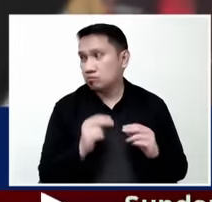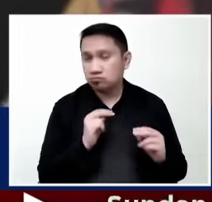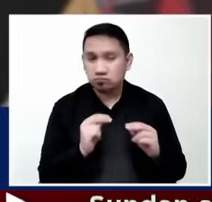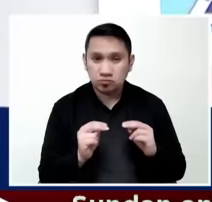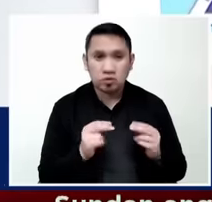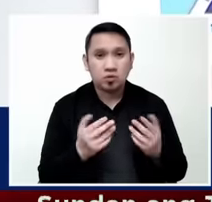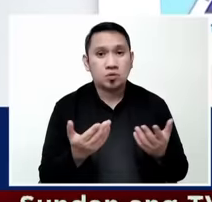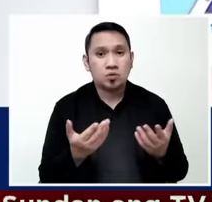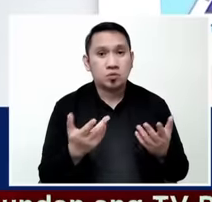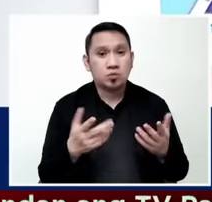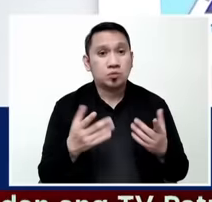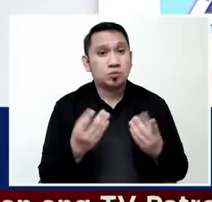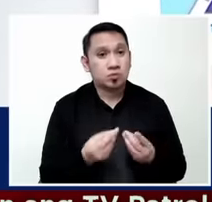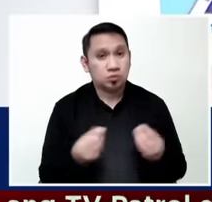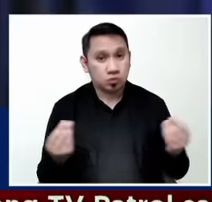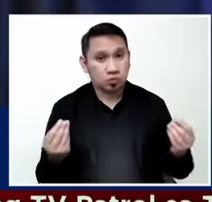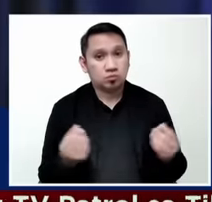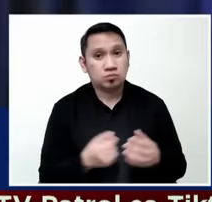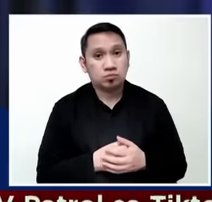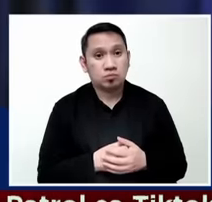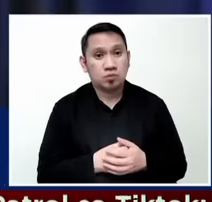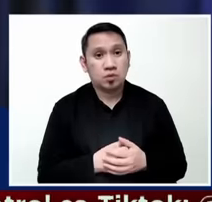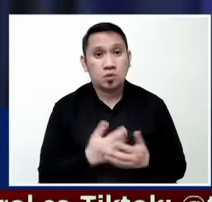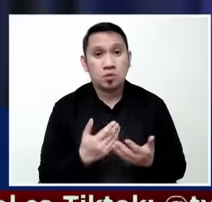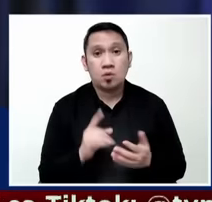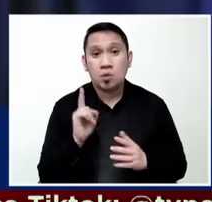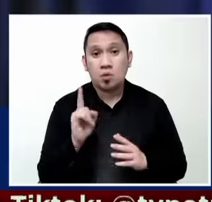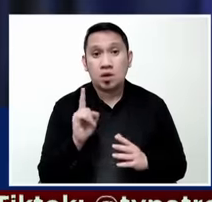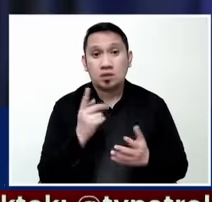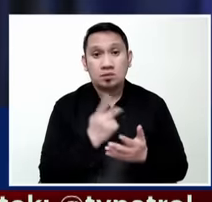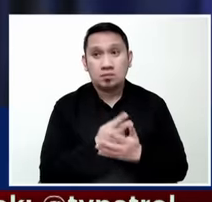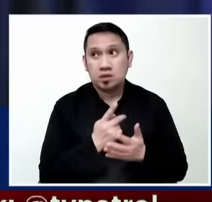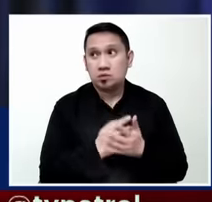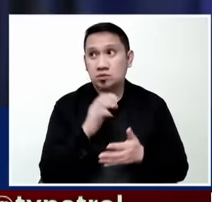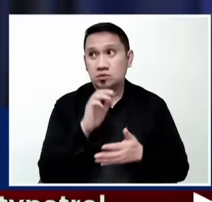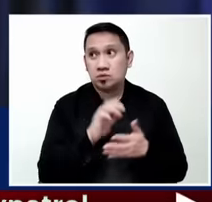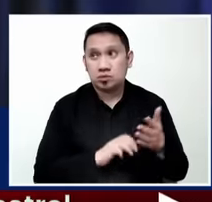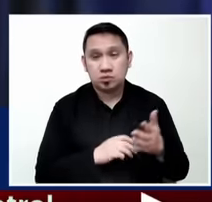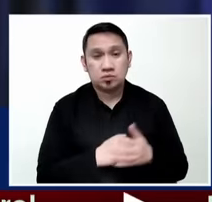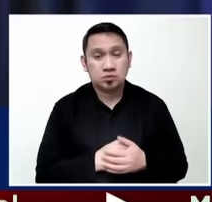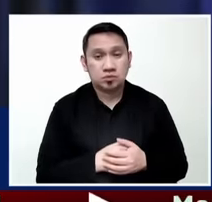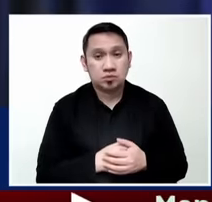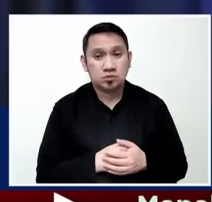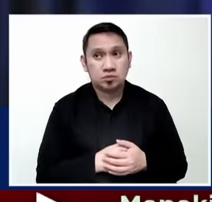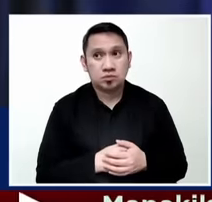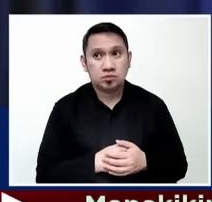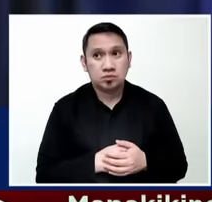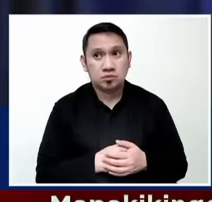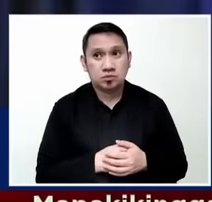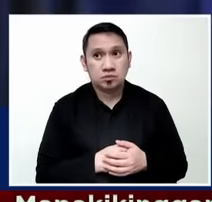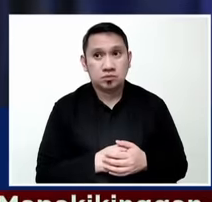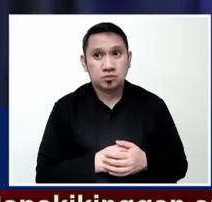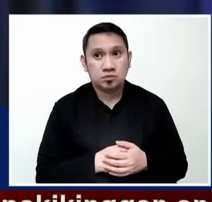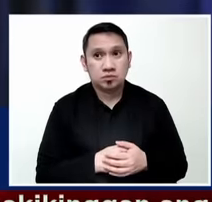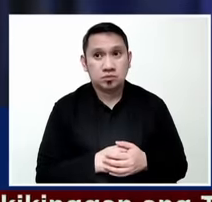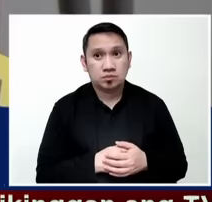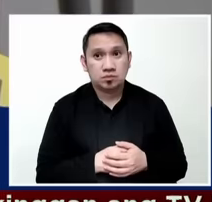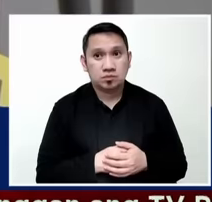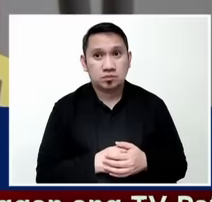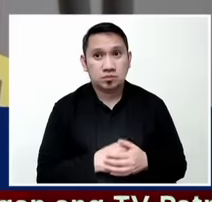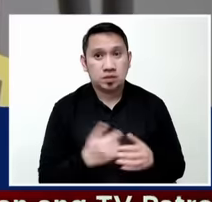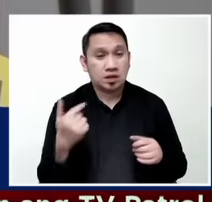will result in more than 1 peso reduction in the pump price of